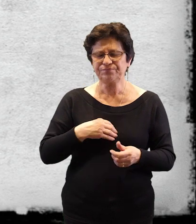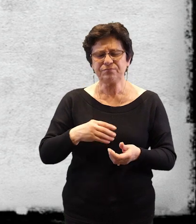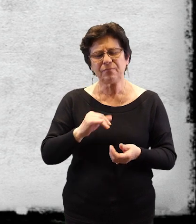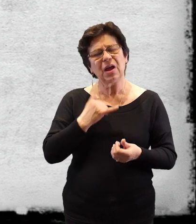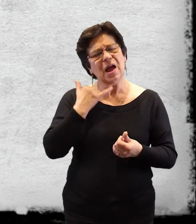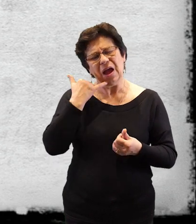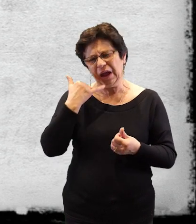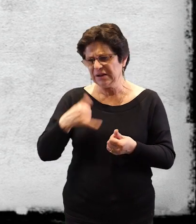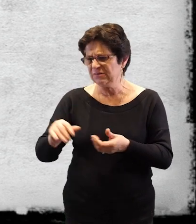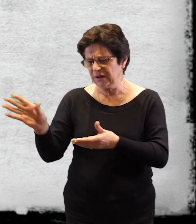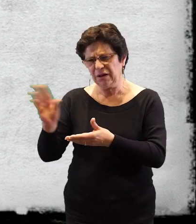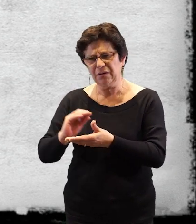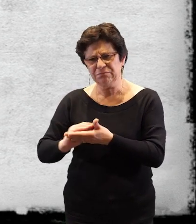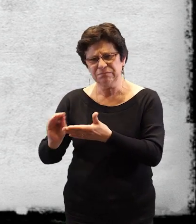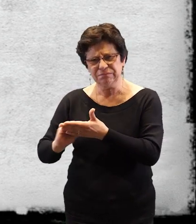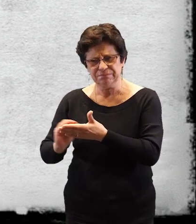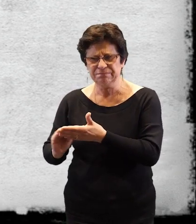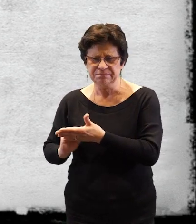śledztwo.